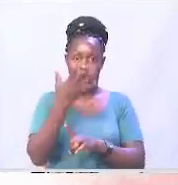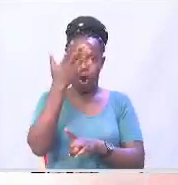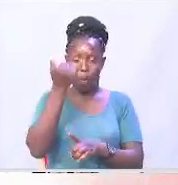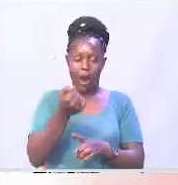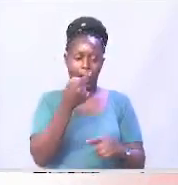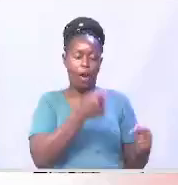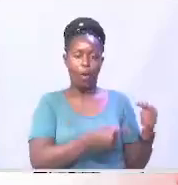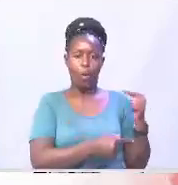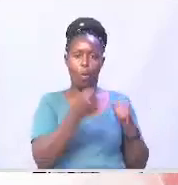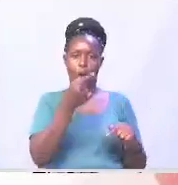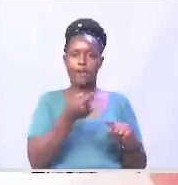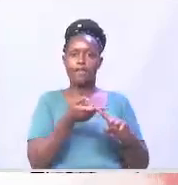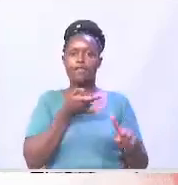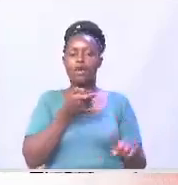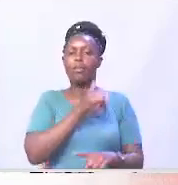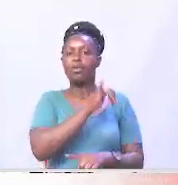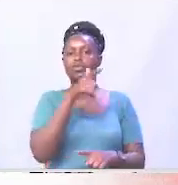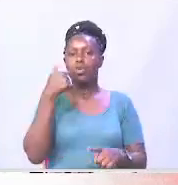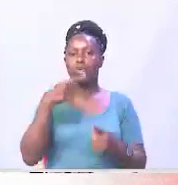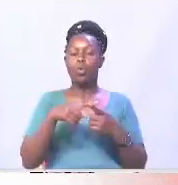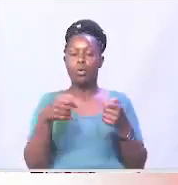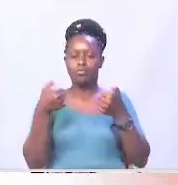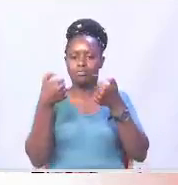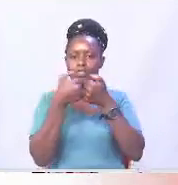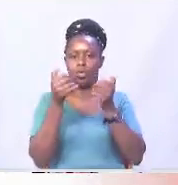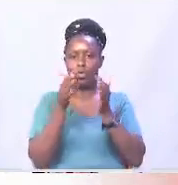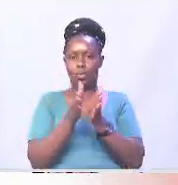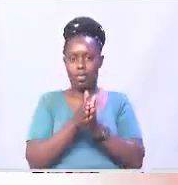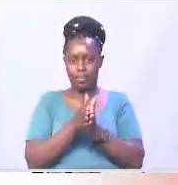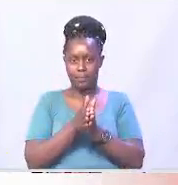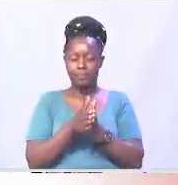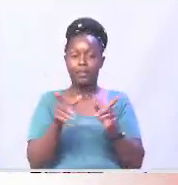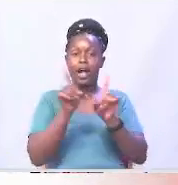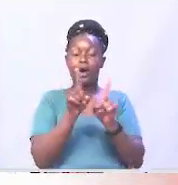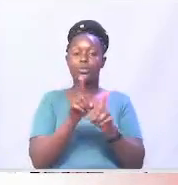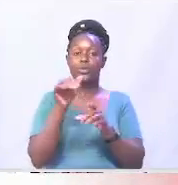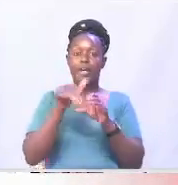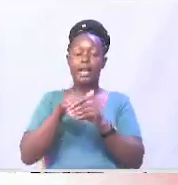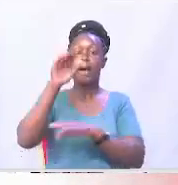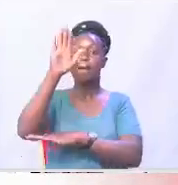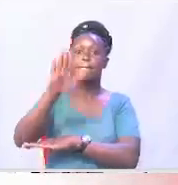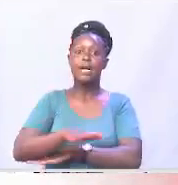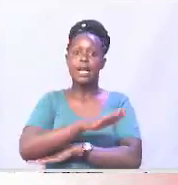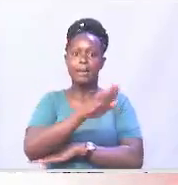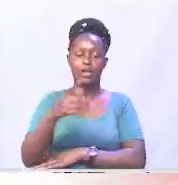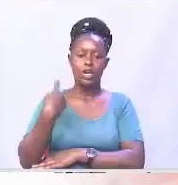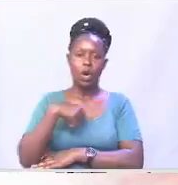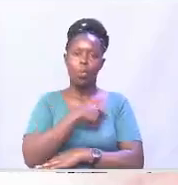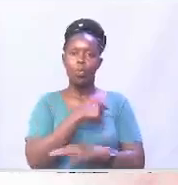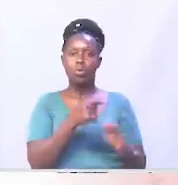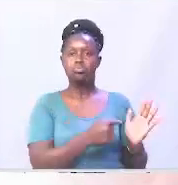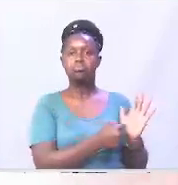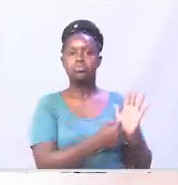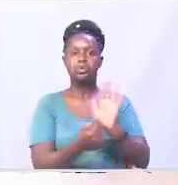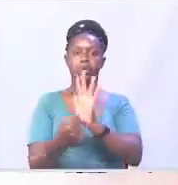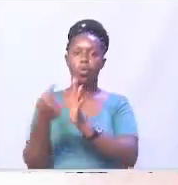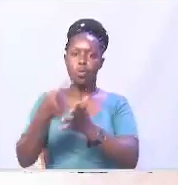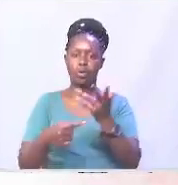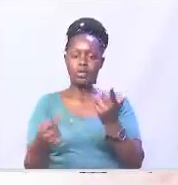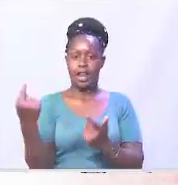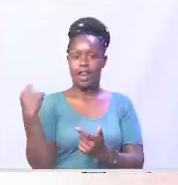alimshinda ule aligombana na yeye. Pale bungeni tayari tumeonyesha ya kwamba we have the